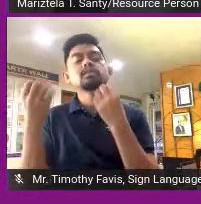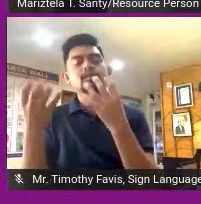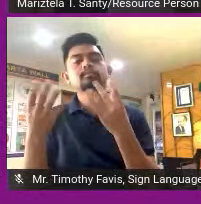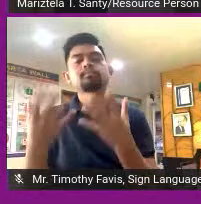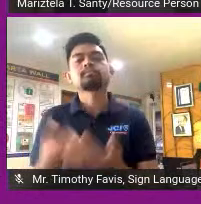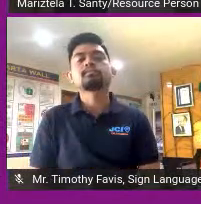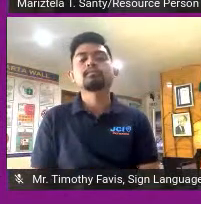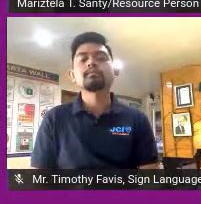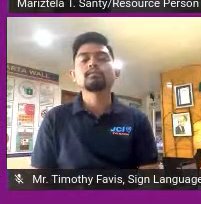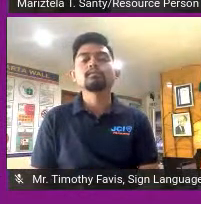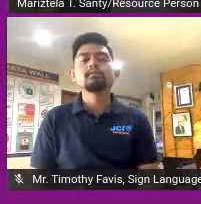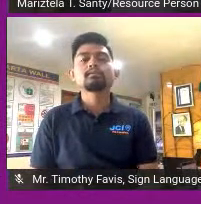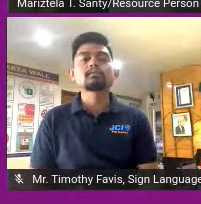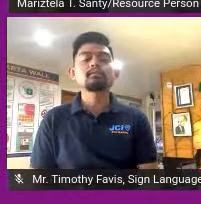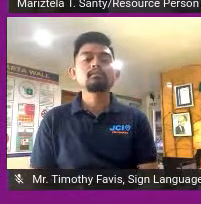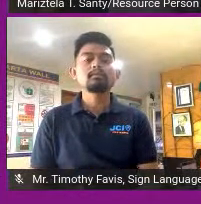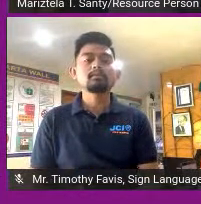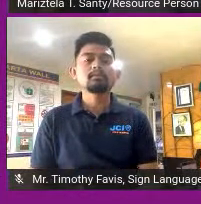sabi marami